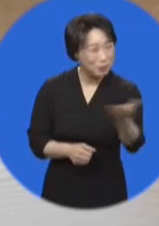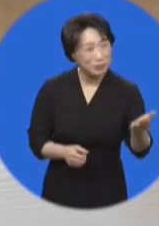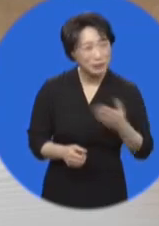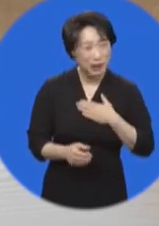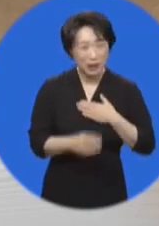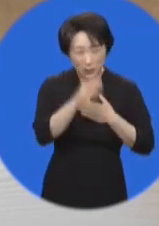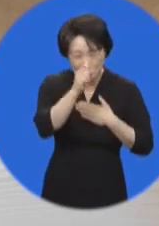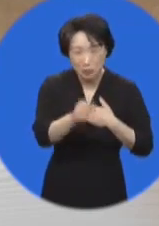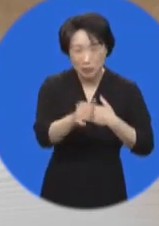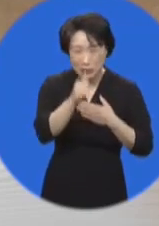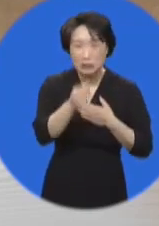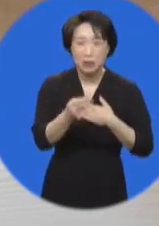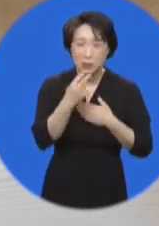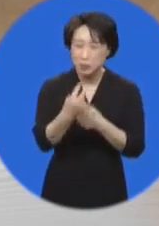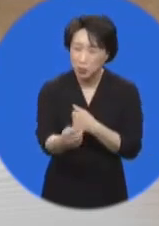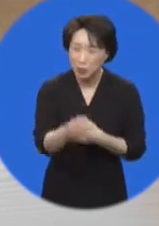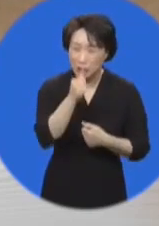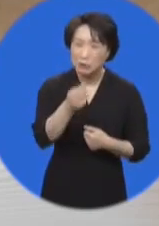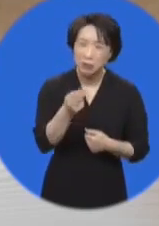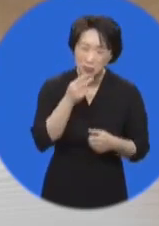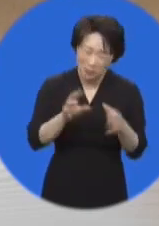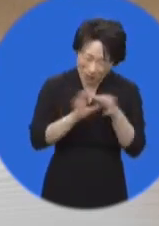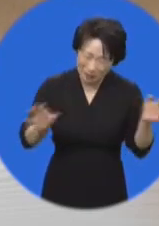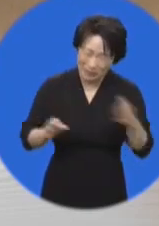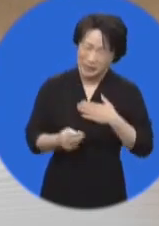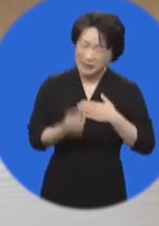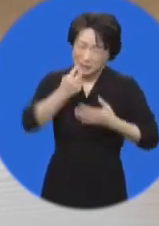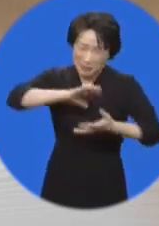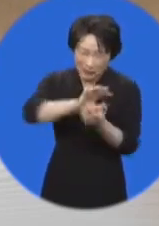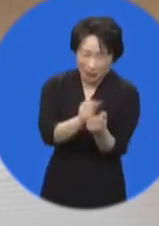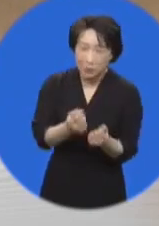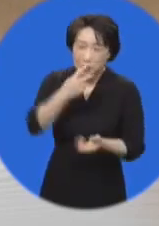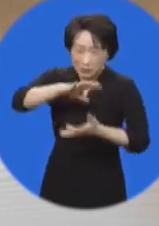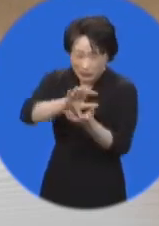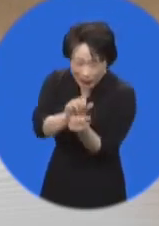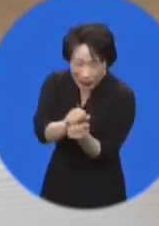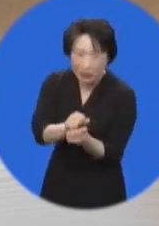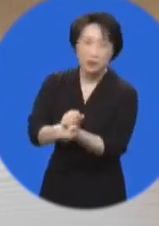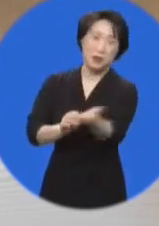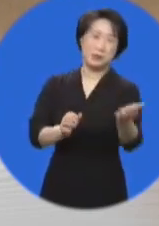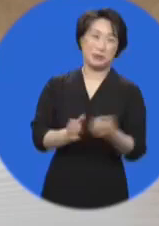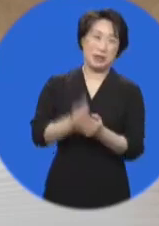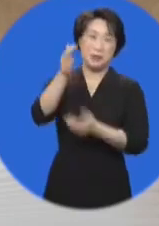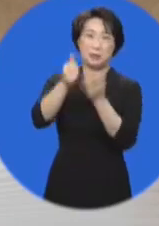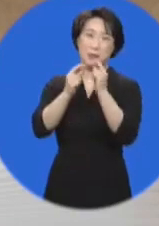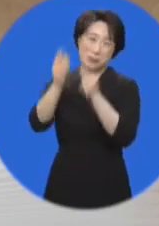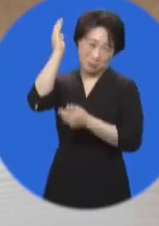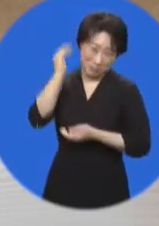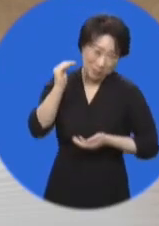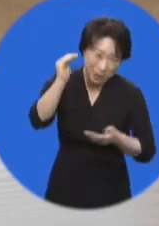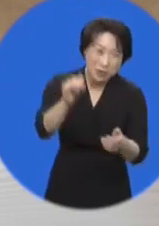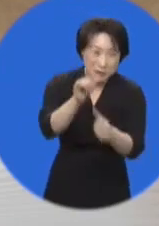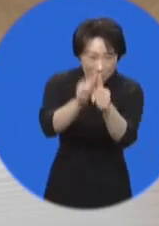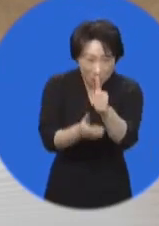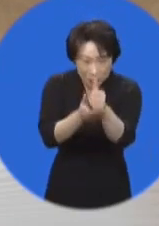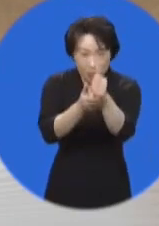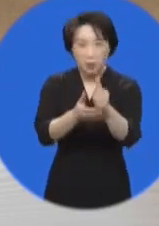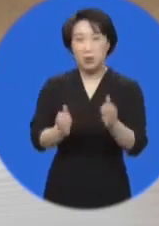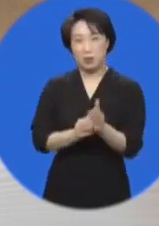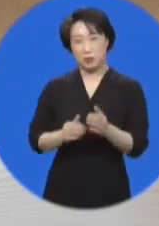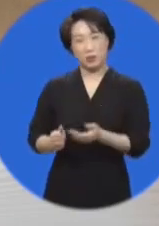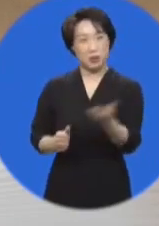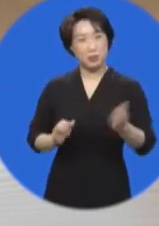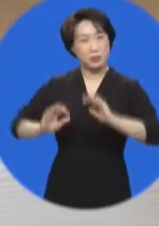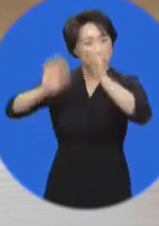좋아하든 생명을 다하고 목숨을 다해서 그냥 말씀을 전하고 섬기고 돌아와